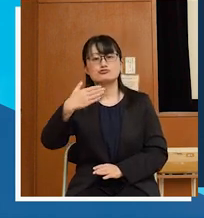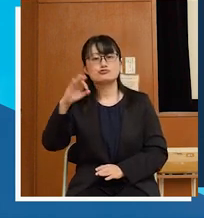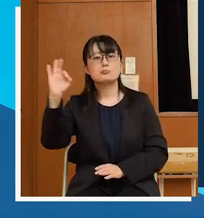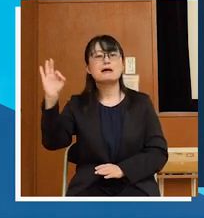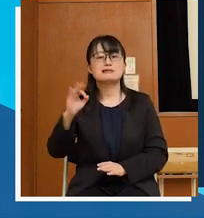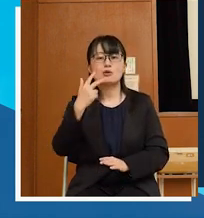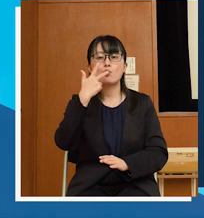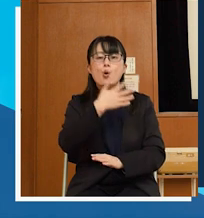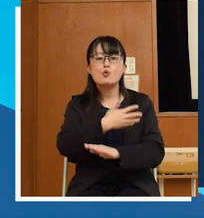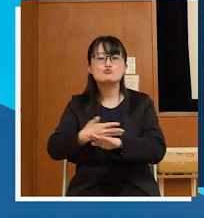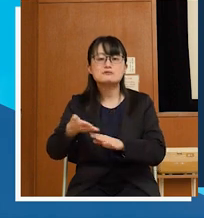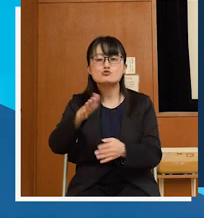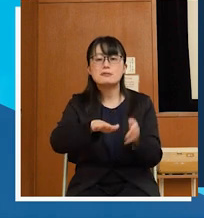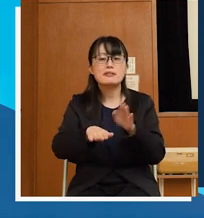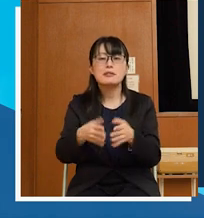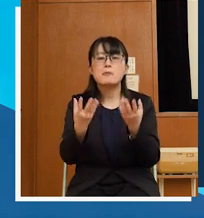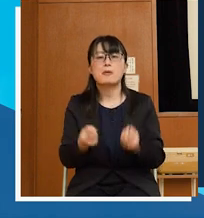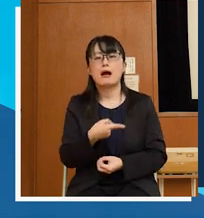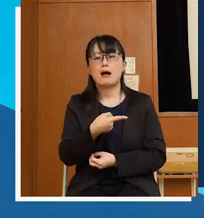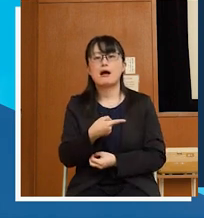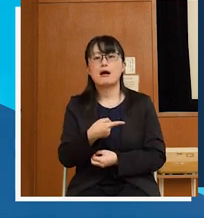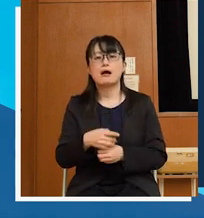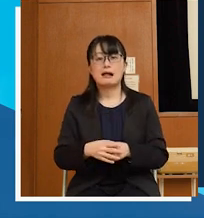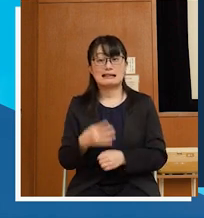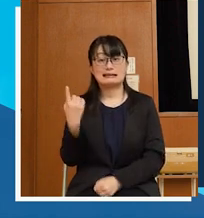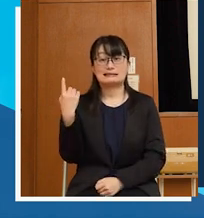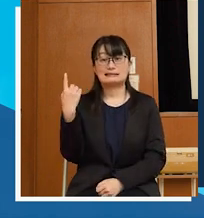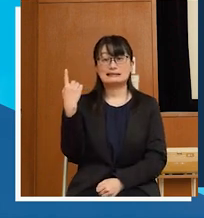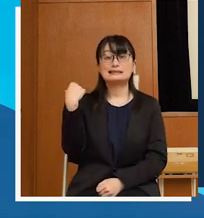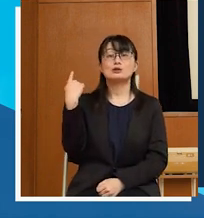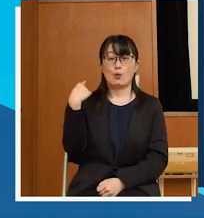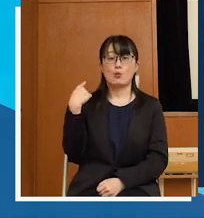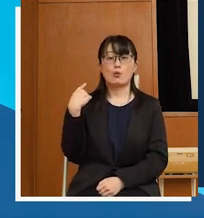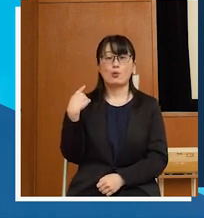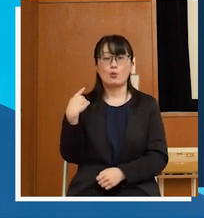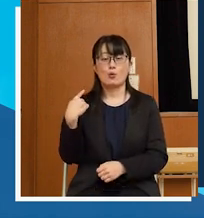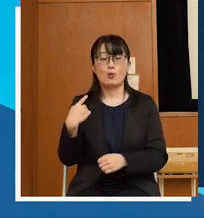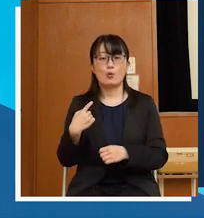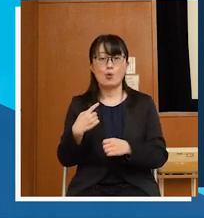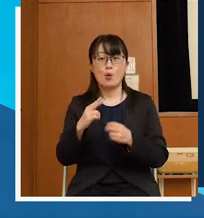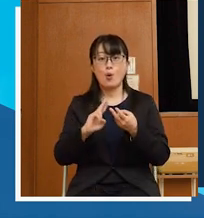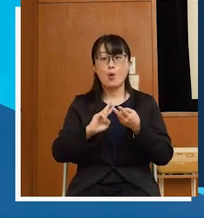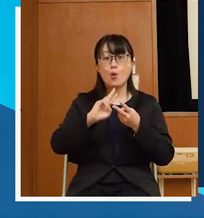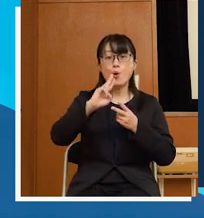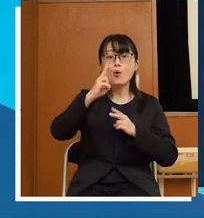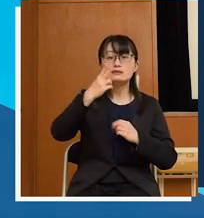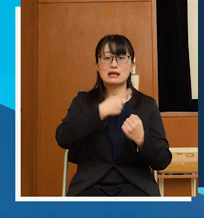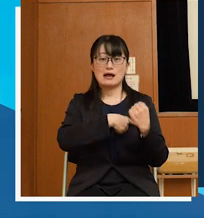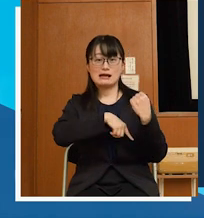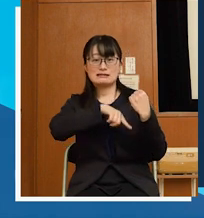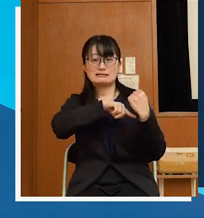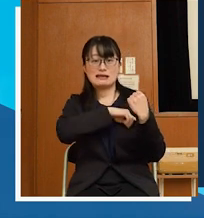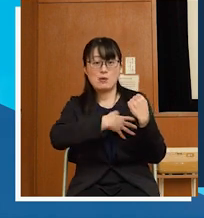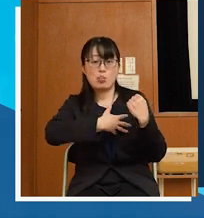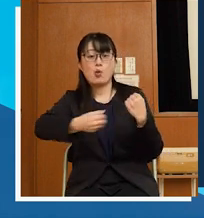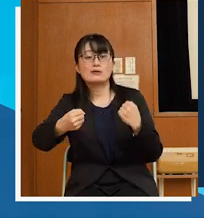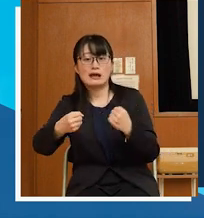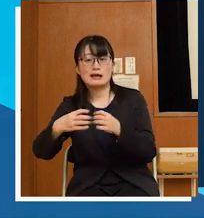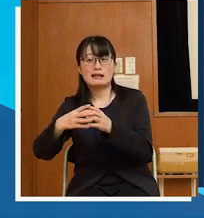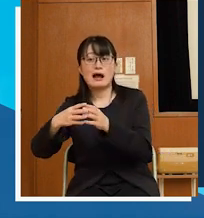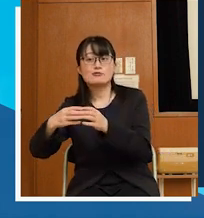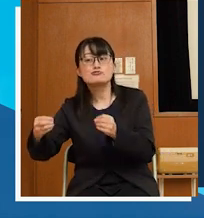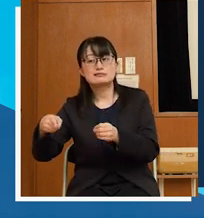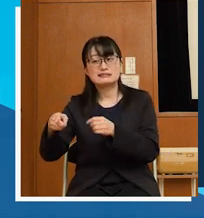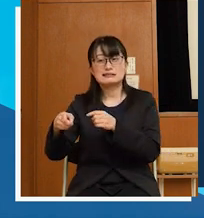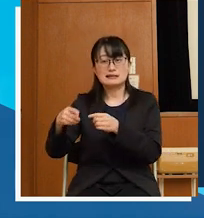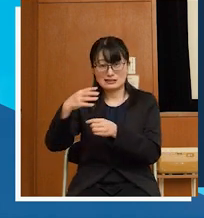そして昨日大執行によって沖縄県の権限を取り上げた国によって今度は